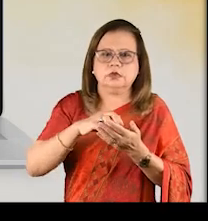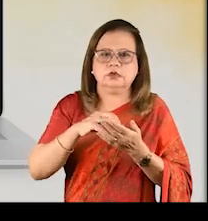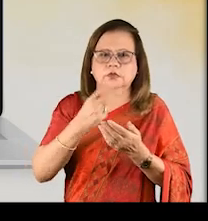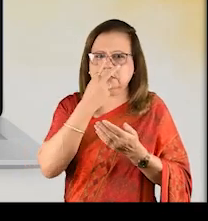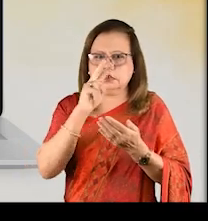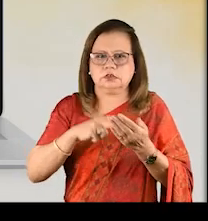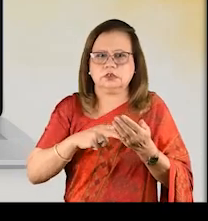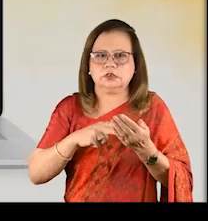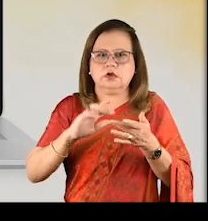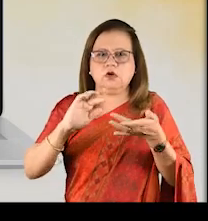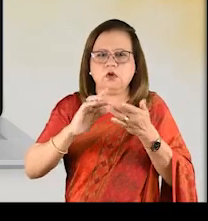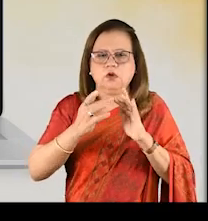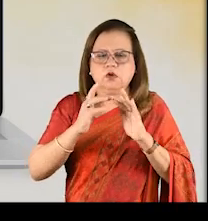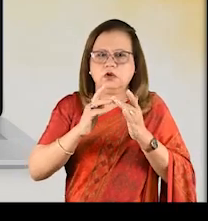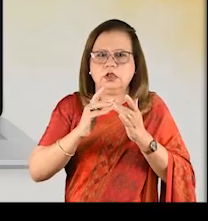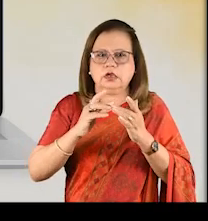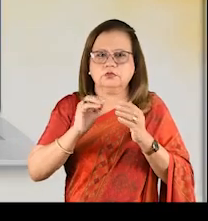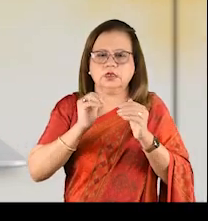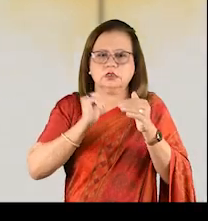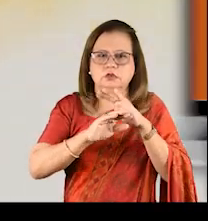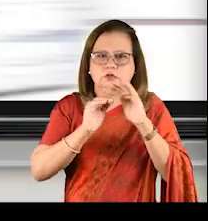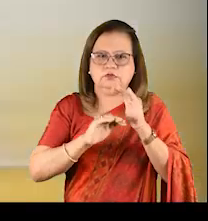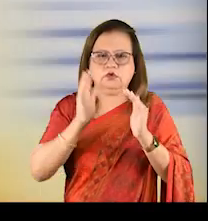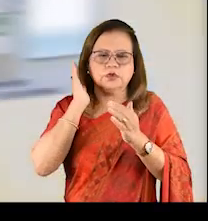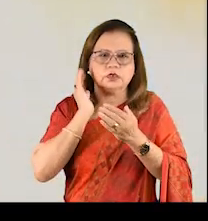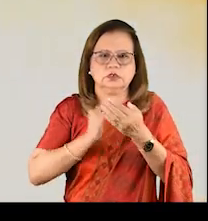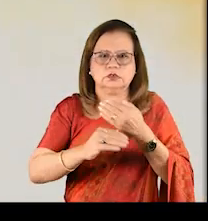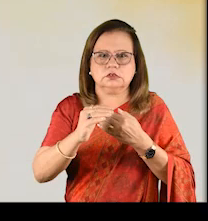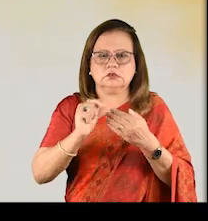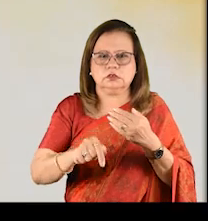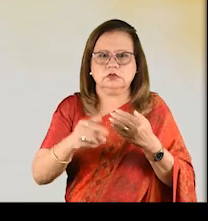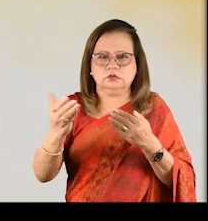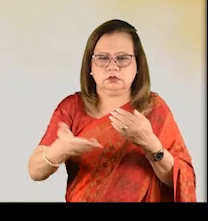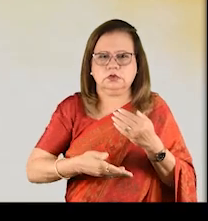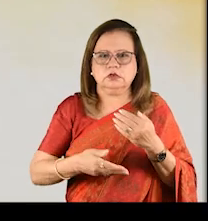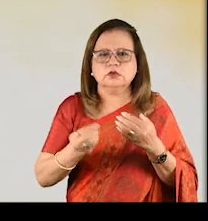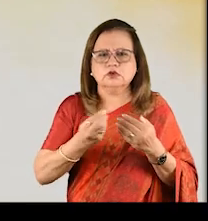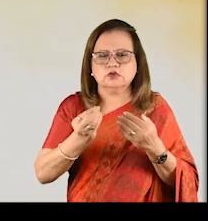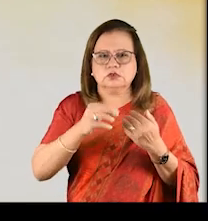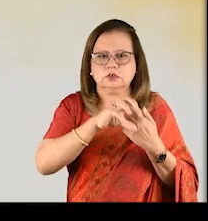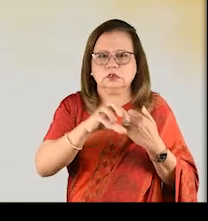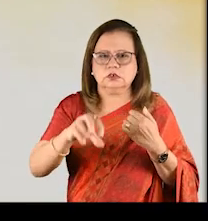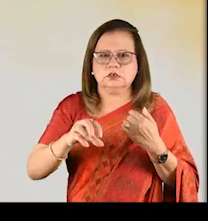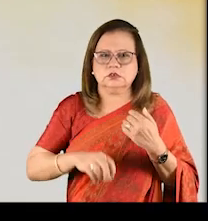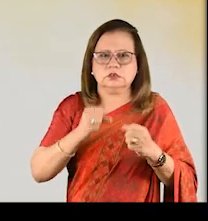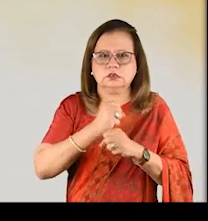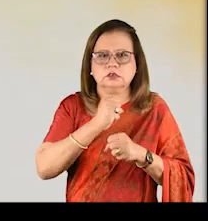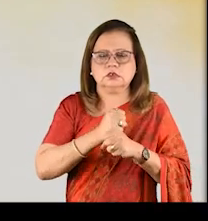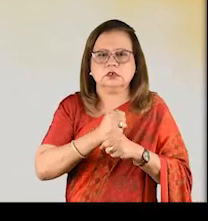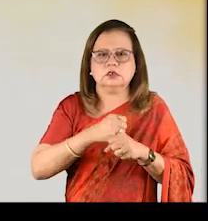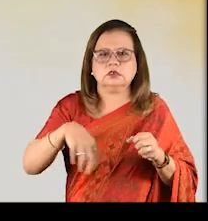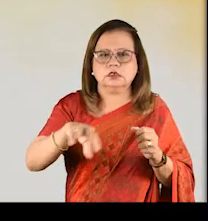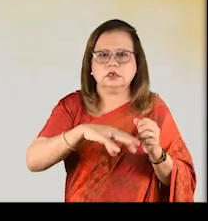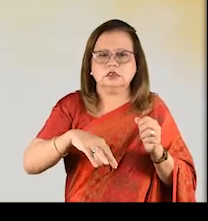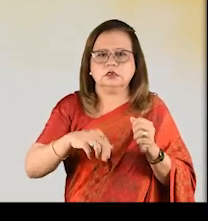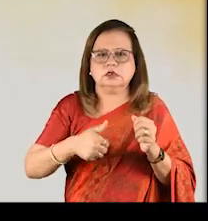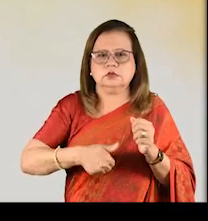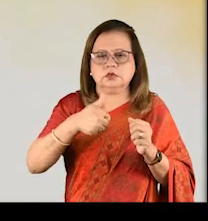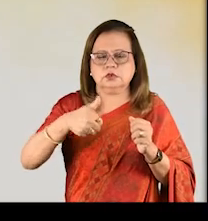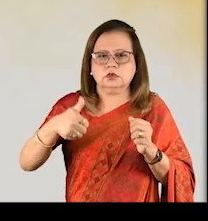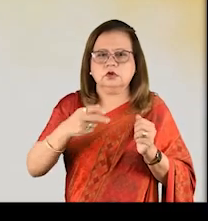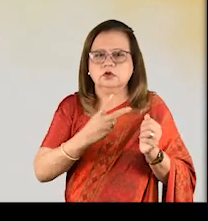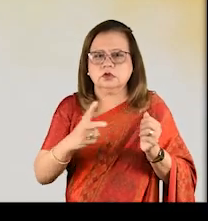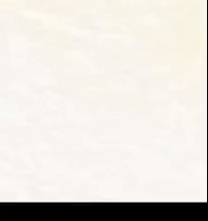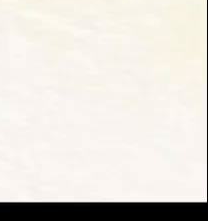एक्सेस और ऑनलाइन ही शेयर भी किया जा सकता है। वर्तमान में भी कुछ राज्य सरकारें एवं केंद्रीय मंत्रालय विभिन्न